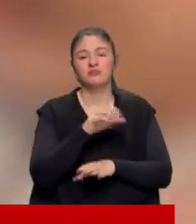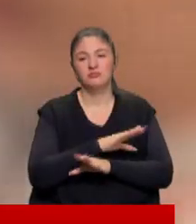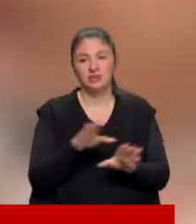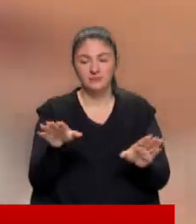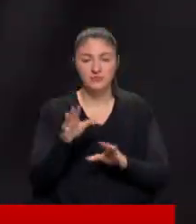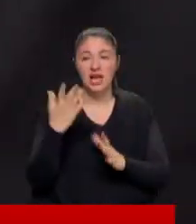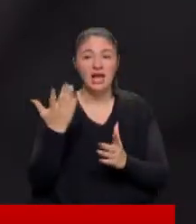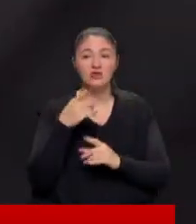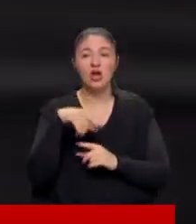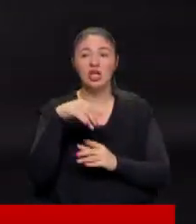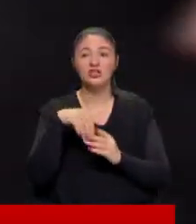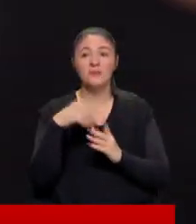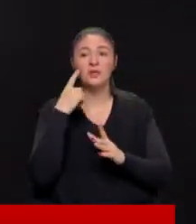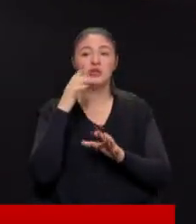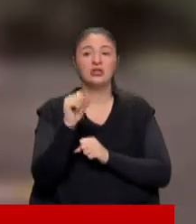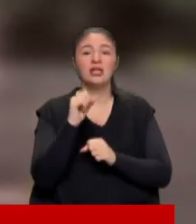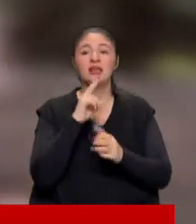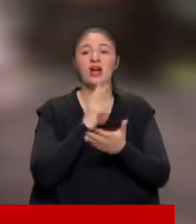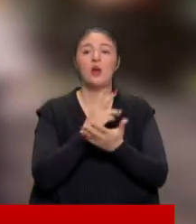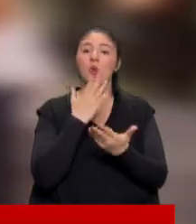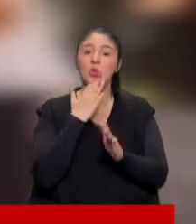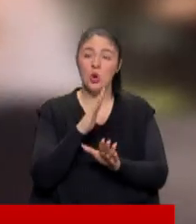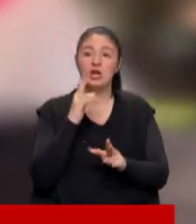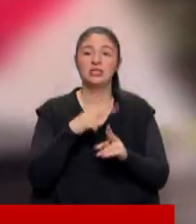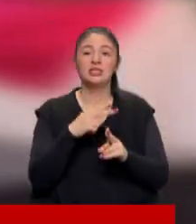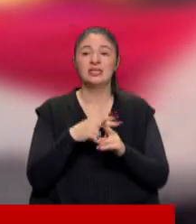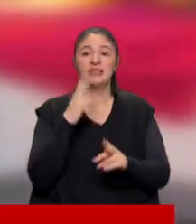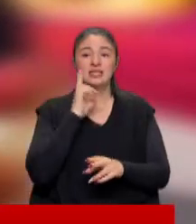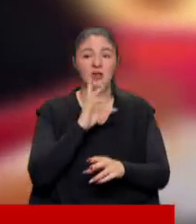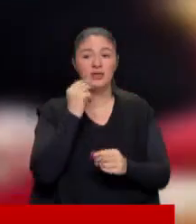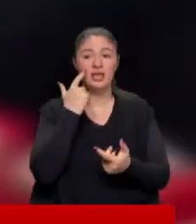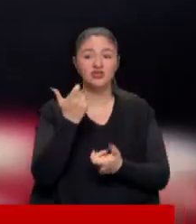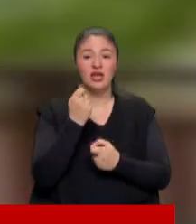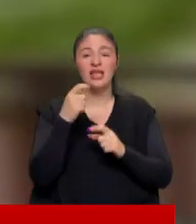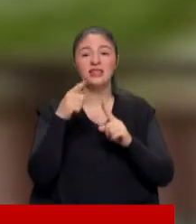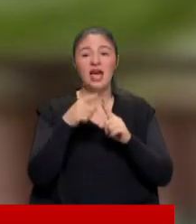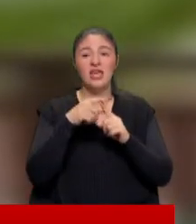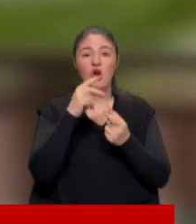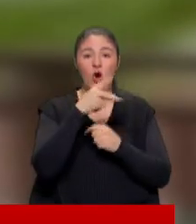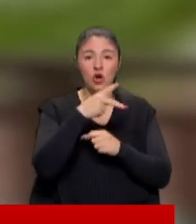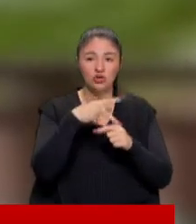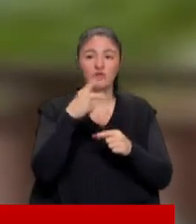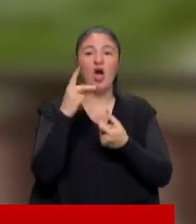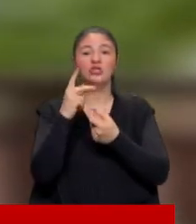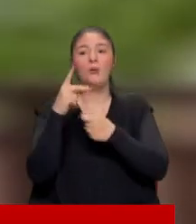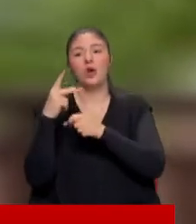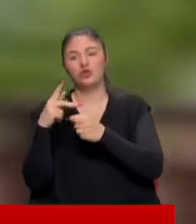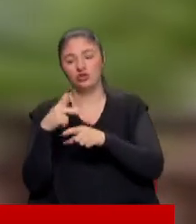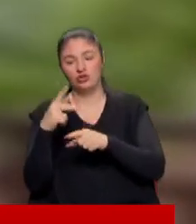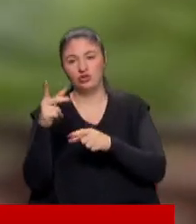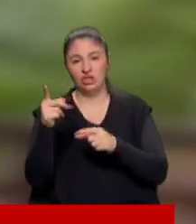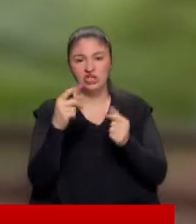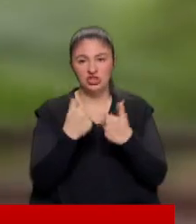alındı. Henüz onlar için de bir gözaltı kararı yok. Hızla zenginleşmeleriyle dikkat çeken Tayyar Öz ve Özlem Öz çifti için